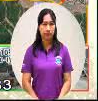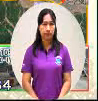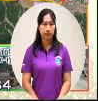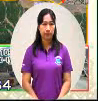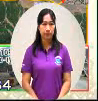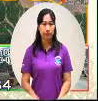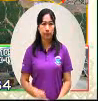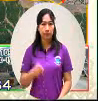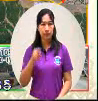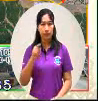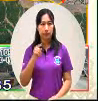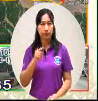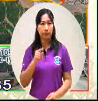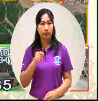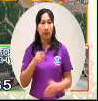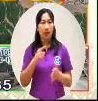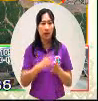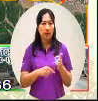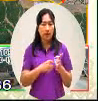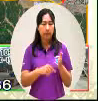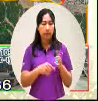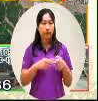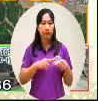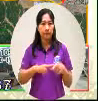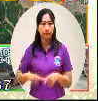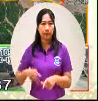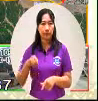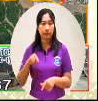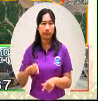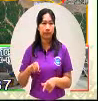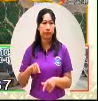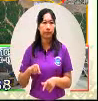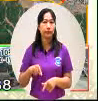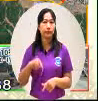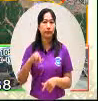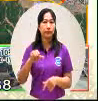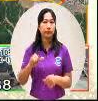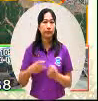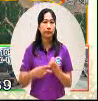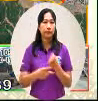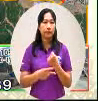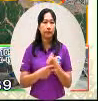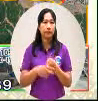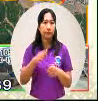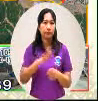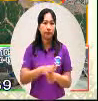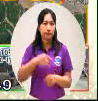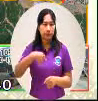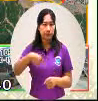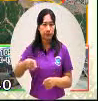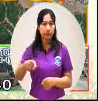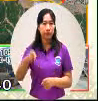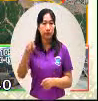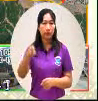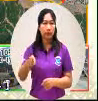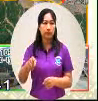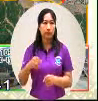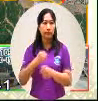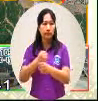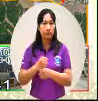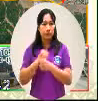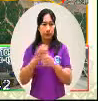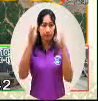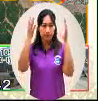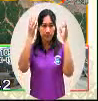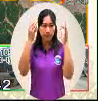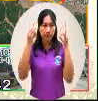这个是我简单简介一下哈，这个是乌里浦一直到纳玛夏这个区块